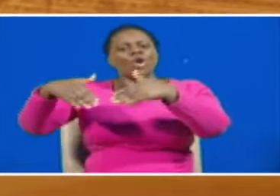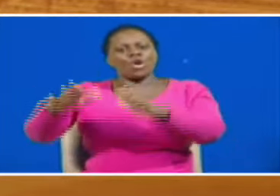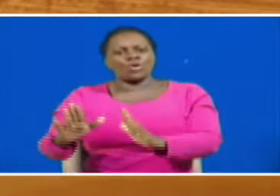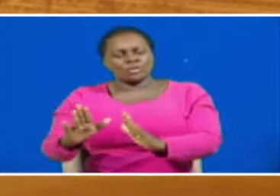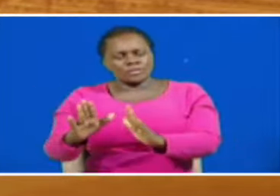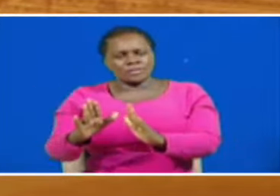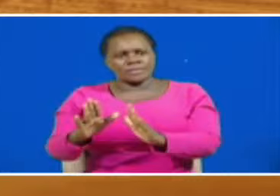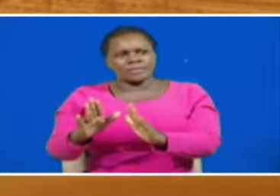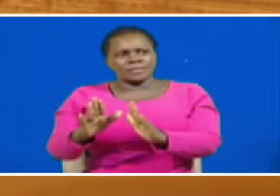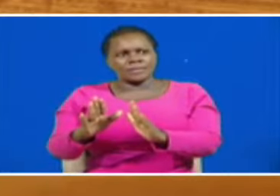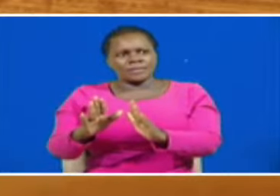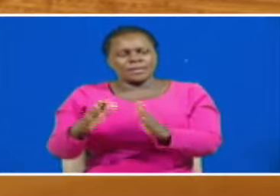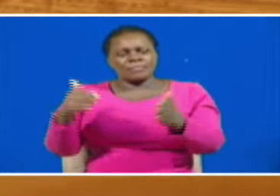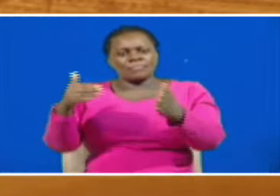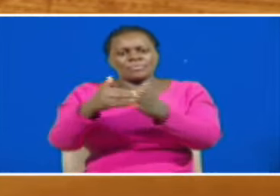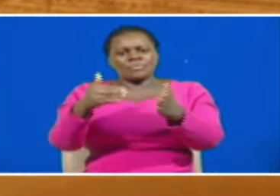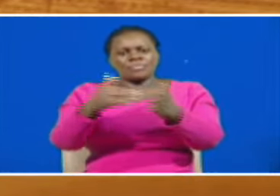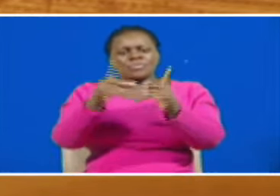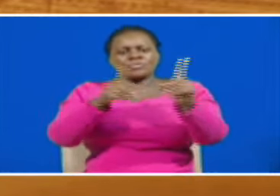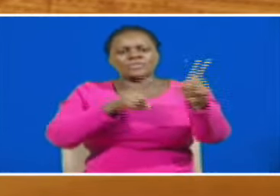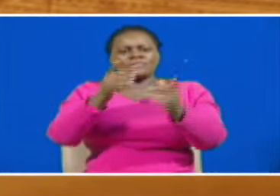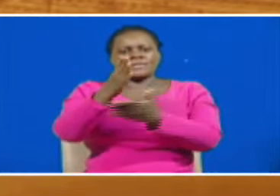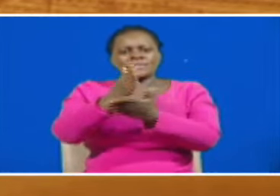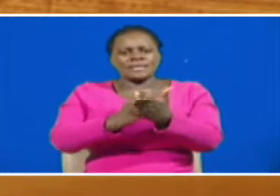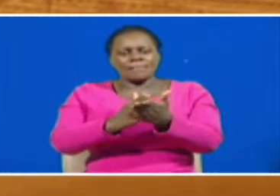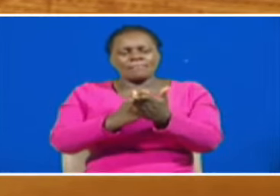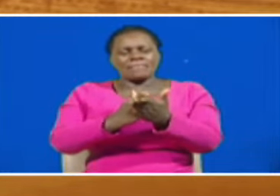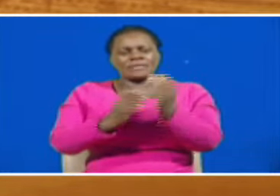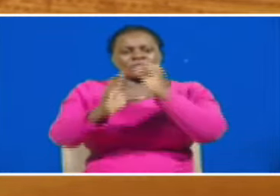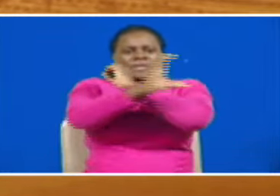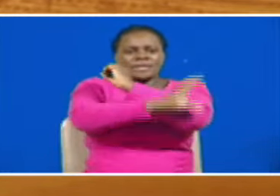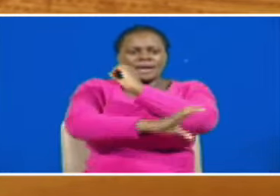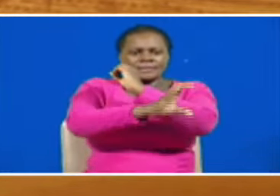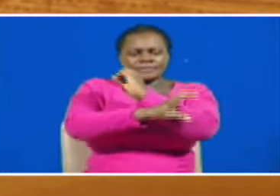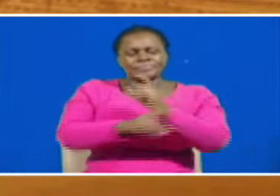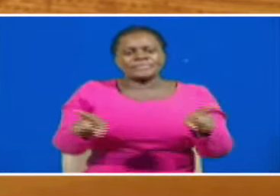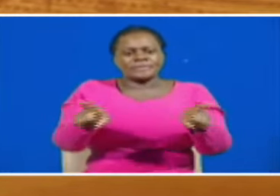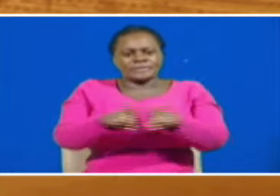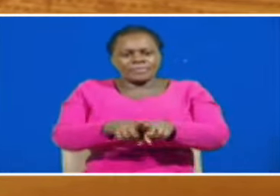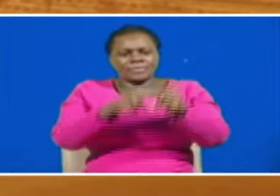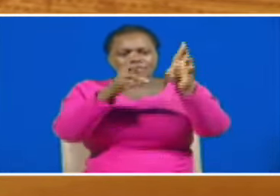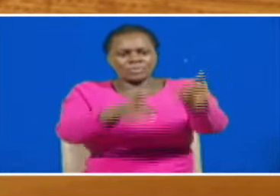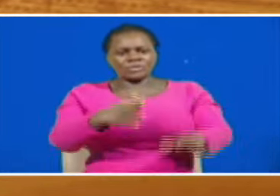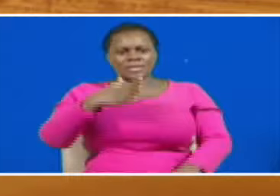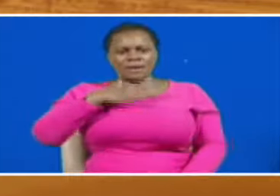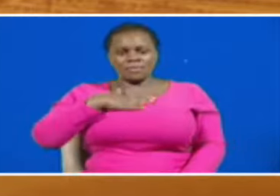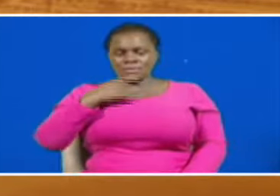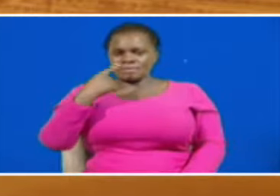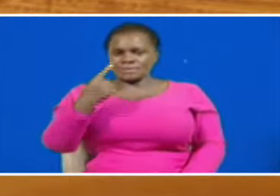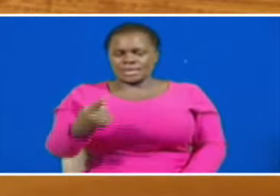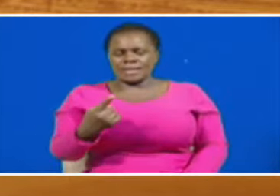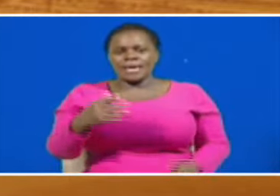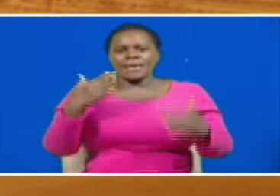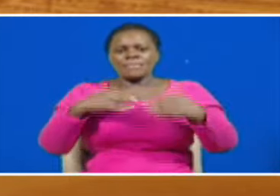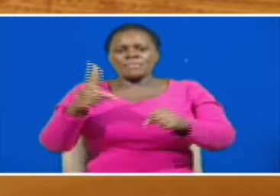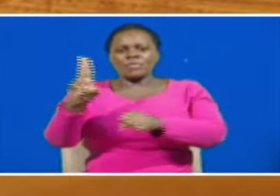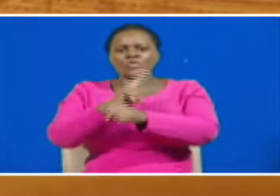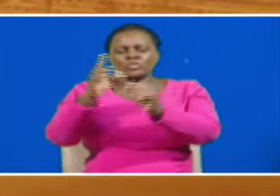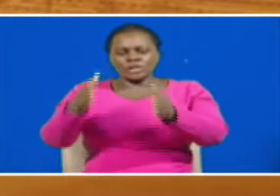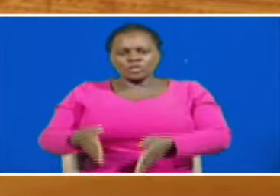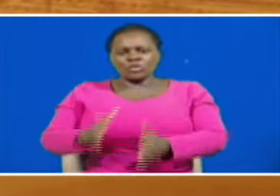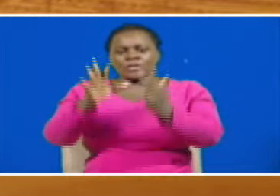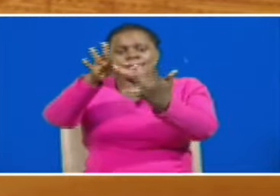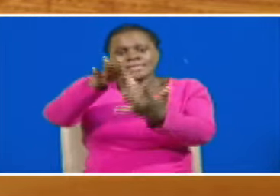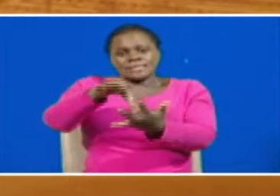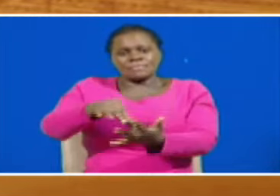huku ikitikisa usafiri katika baadhi ya maeneo nchini. Na kama anavyoripoti Bramwell Bwire ni kwamba watumizi wa barabara kadhaa